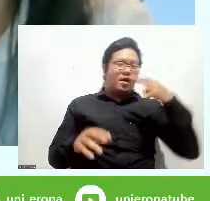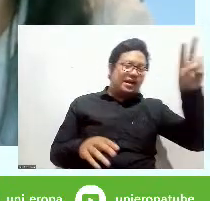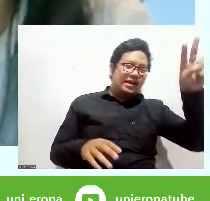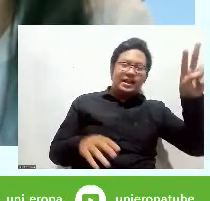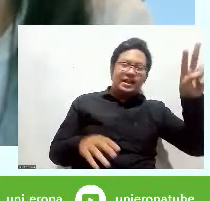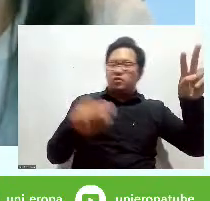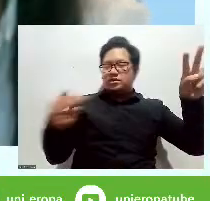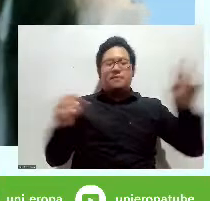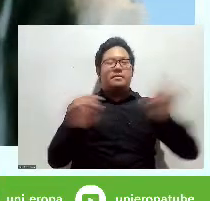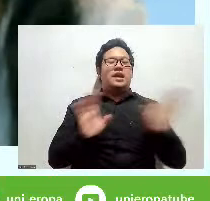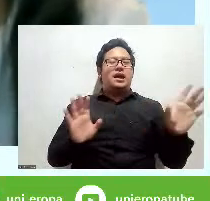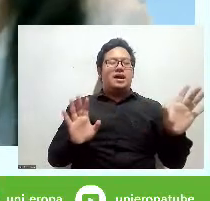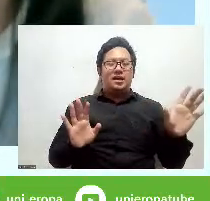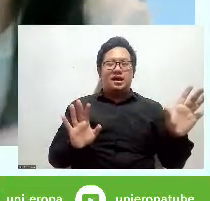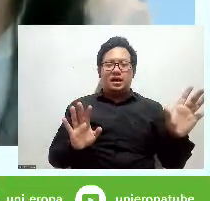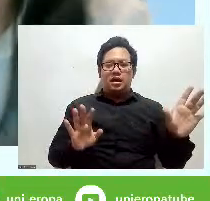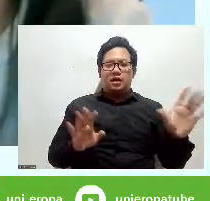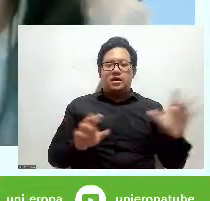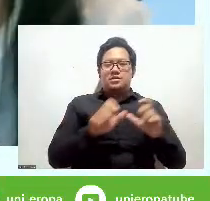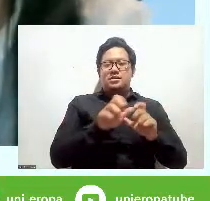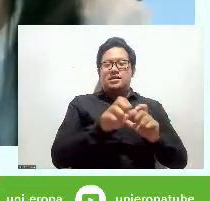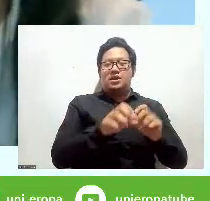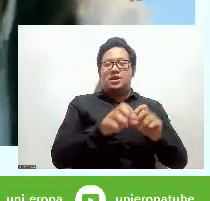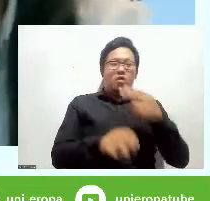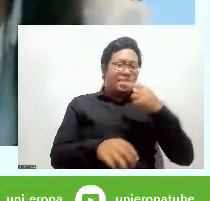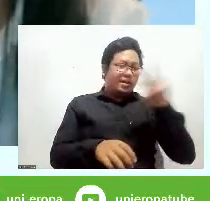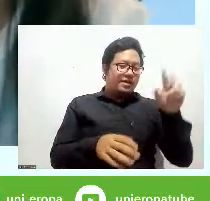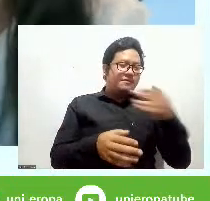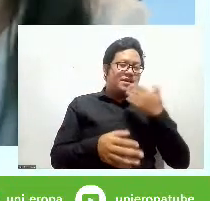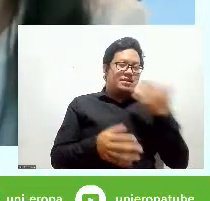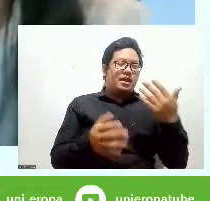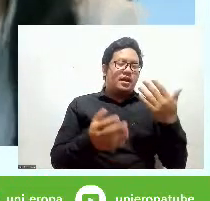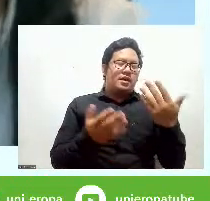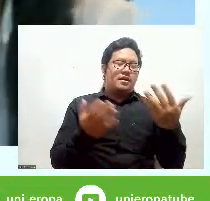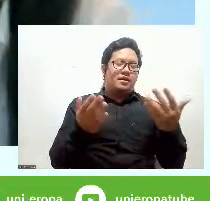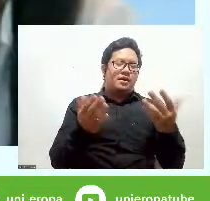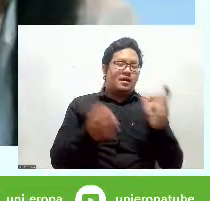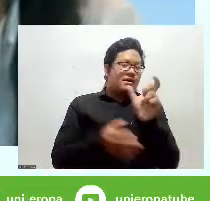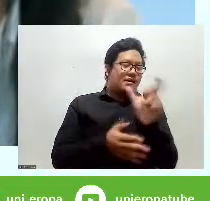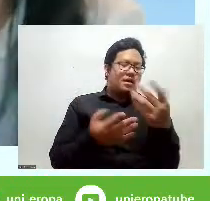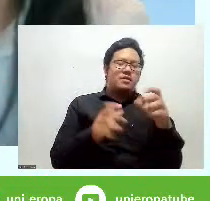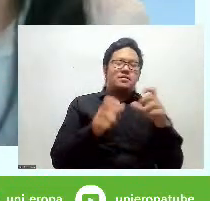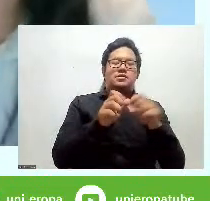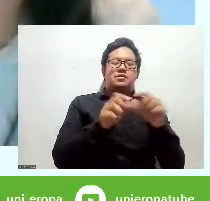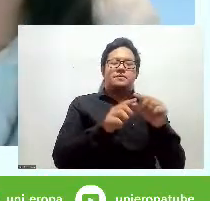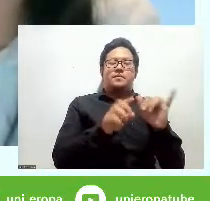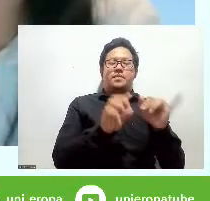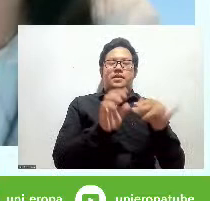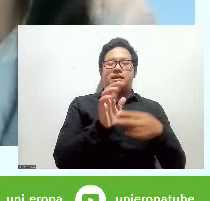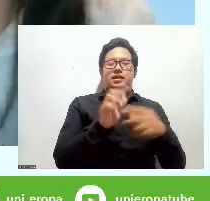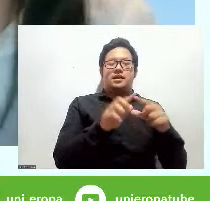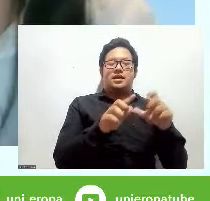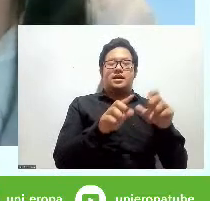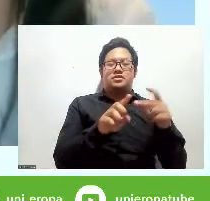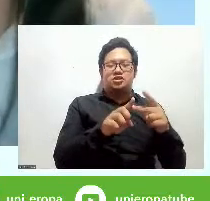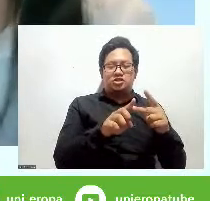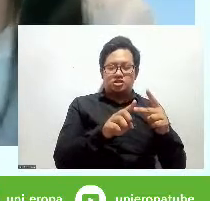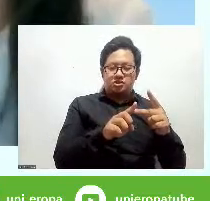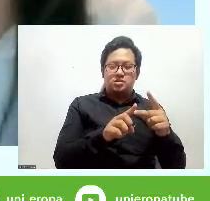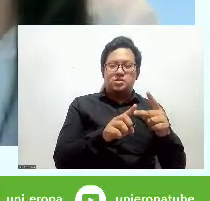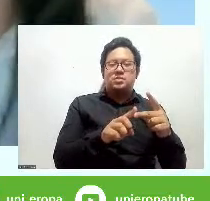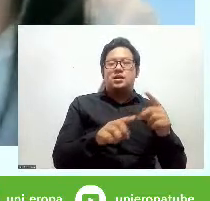Beda steam AC Aam kamar yang ada bayam merah bangun